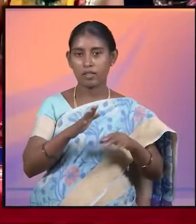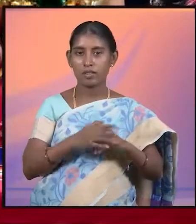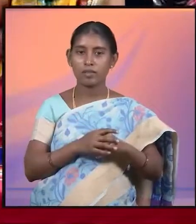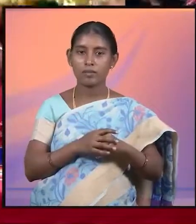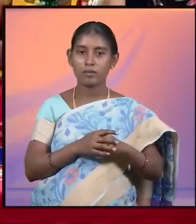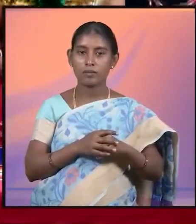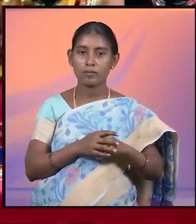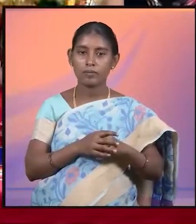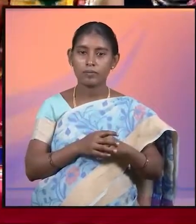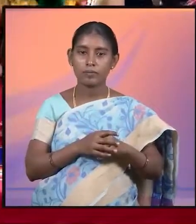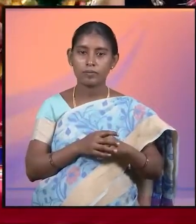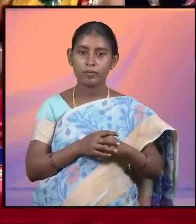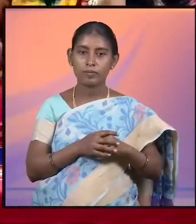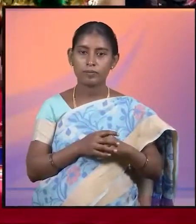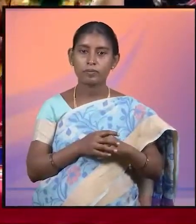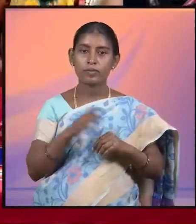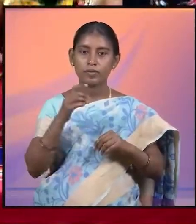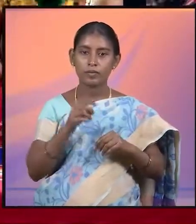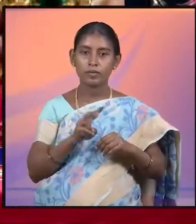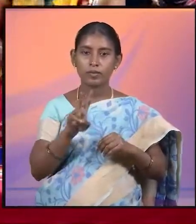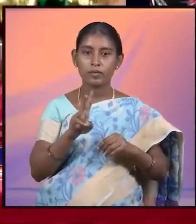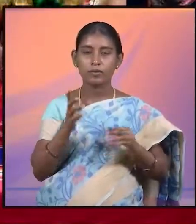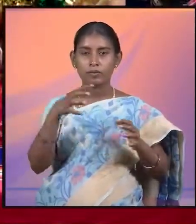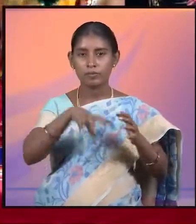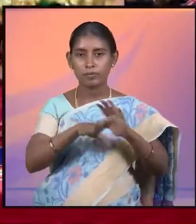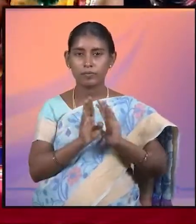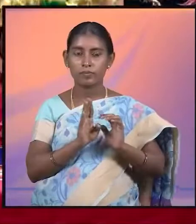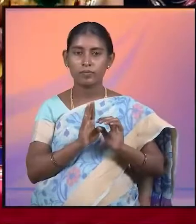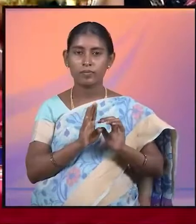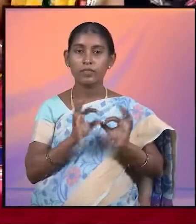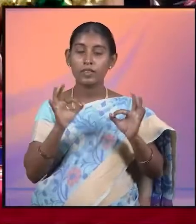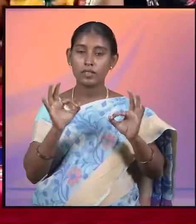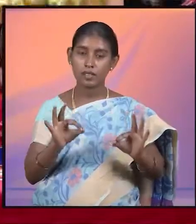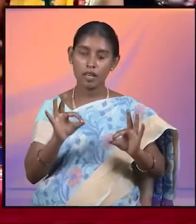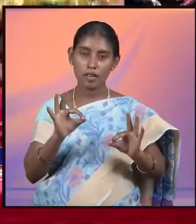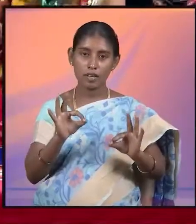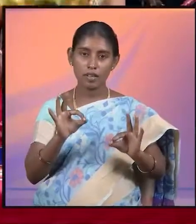வைத்தூனன் நம்பி மதுசூதன் வந்து கைத்தலம் பற்ற கண கண்டே சோழி